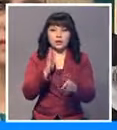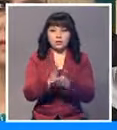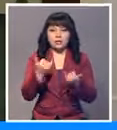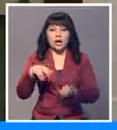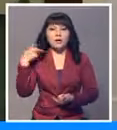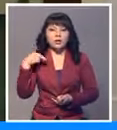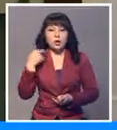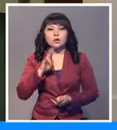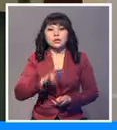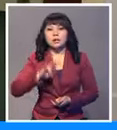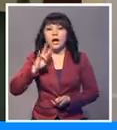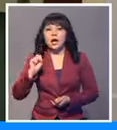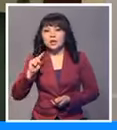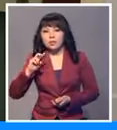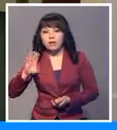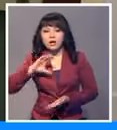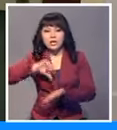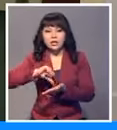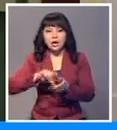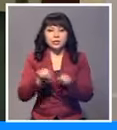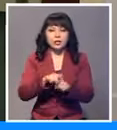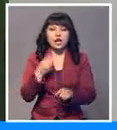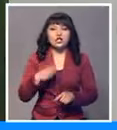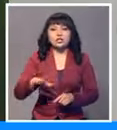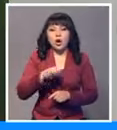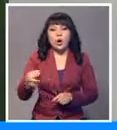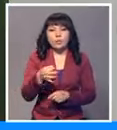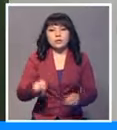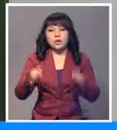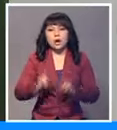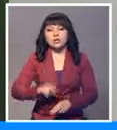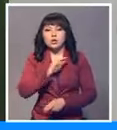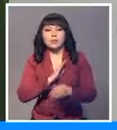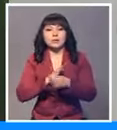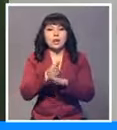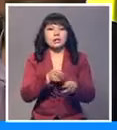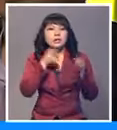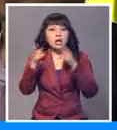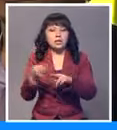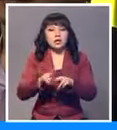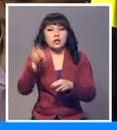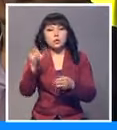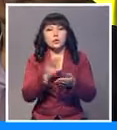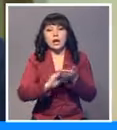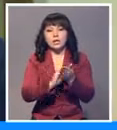Нұрсұлтан Назарбаев осы Абай қорық мұражайында шығыс облысқа жасаған жұмыс сапарын қорытындылап, журналистерге сұхбат